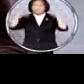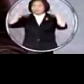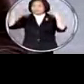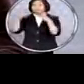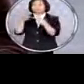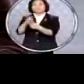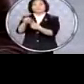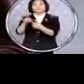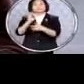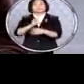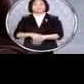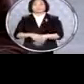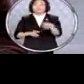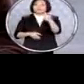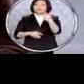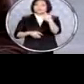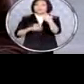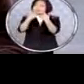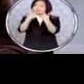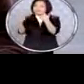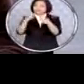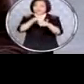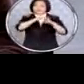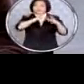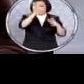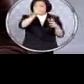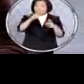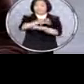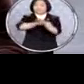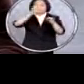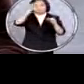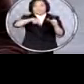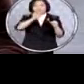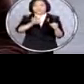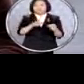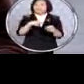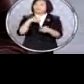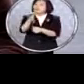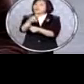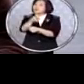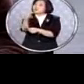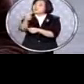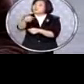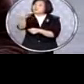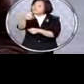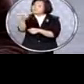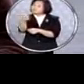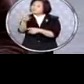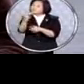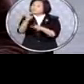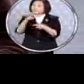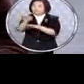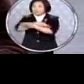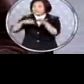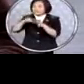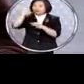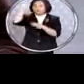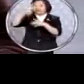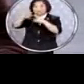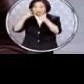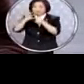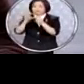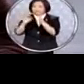生，633是马英九先生提出来的经济承诺，你们的经济承诺是什么？请注意，只要提未来四